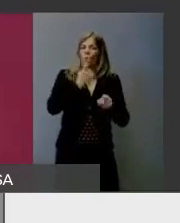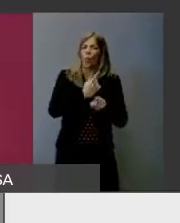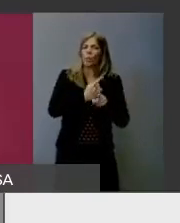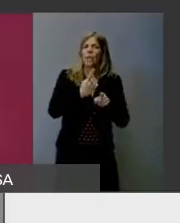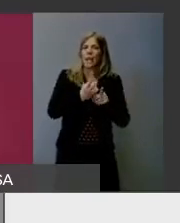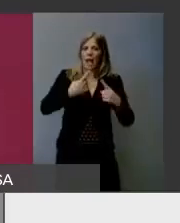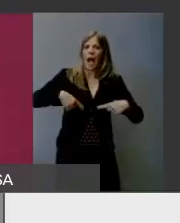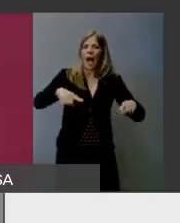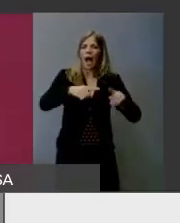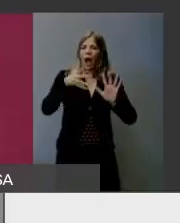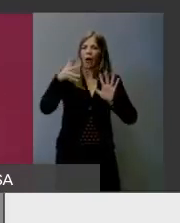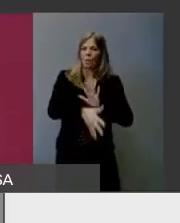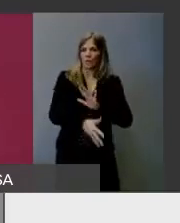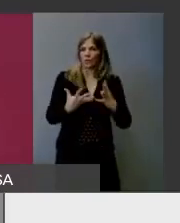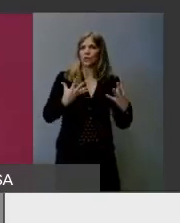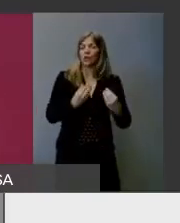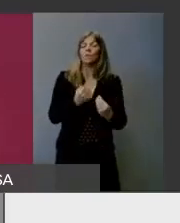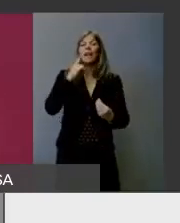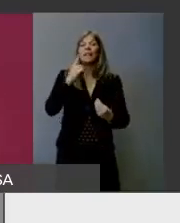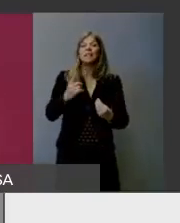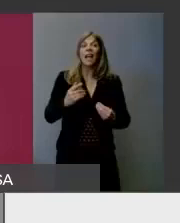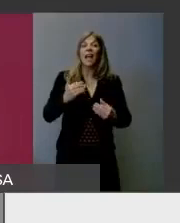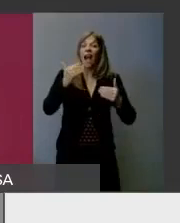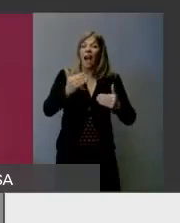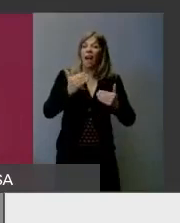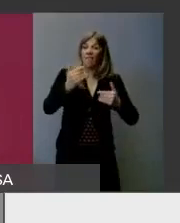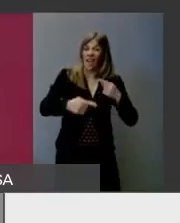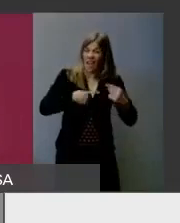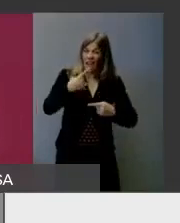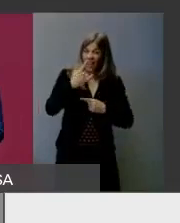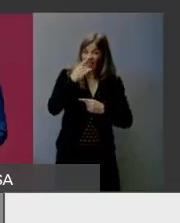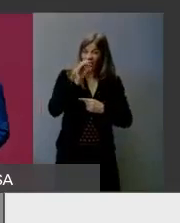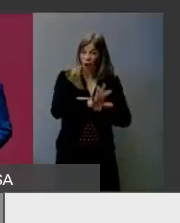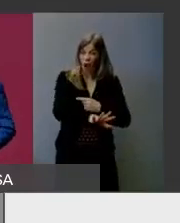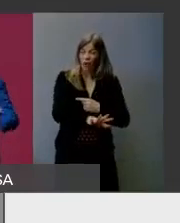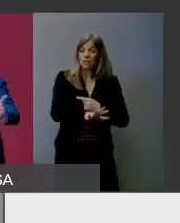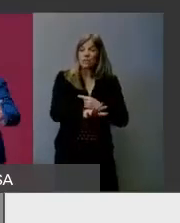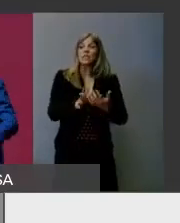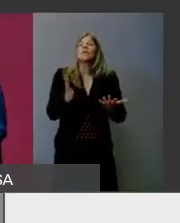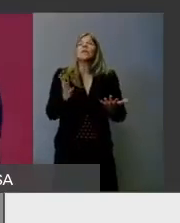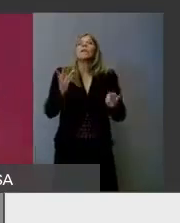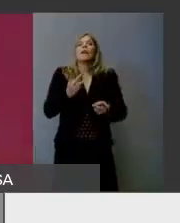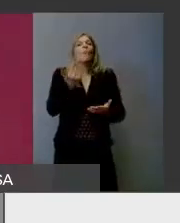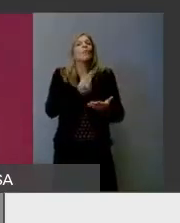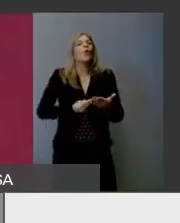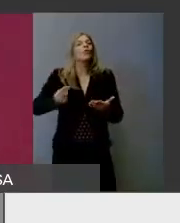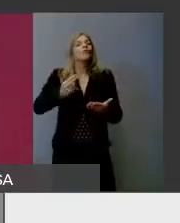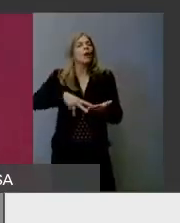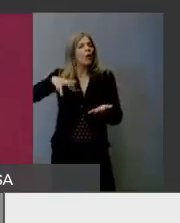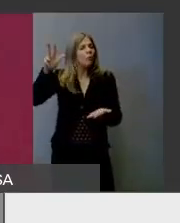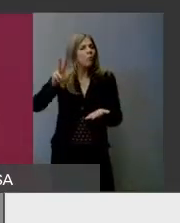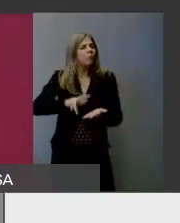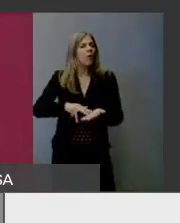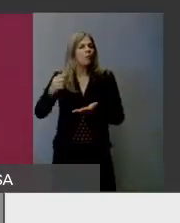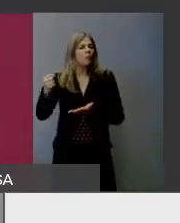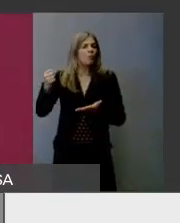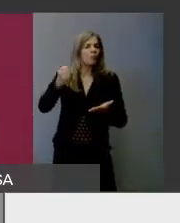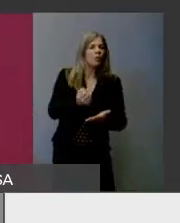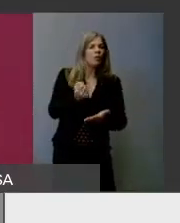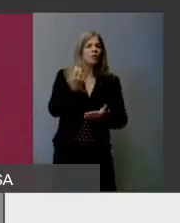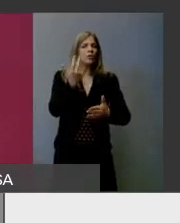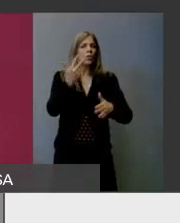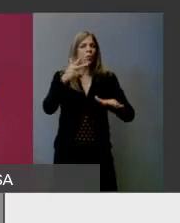se continuiamo così probabilmente la progettazione definitiva e l'aggiudicazione del bando di 58 milioni di euro